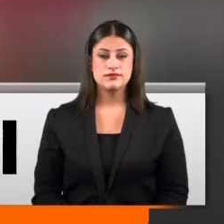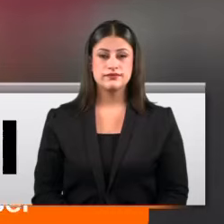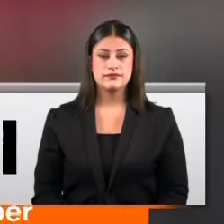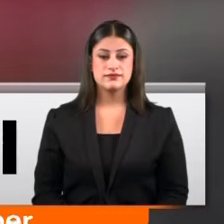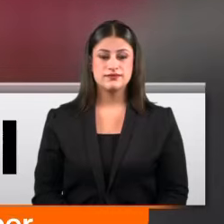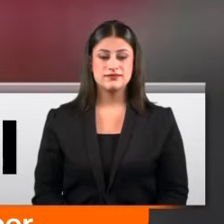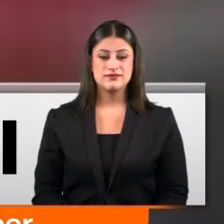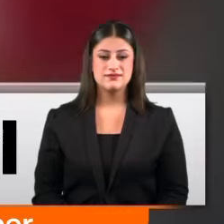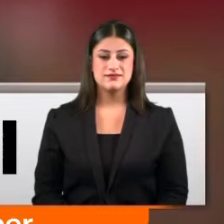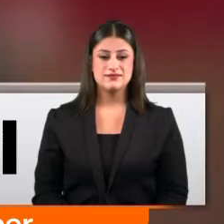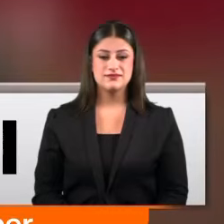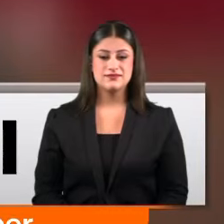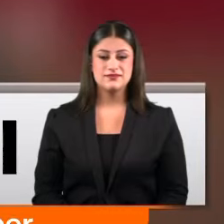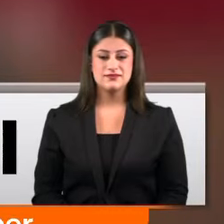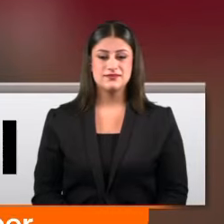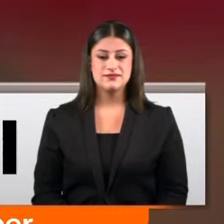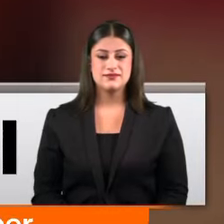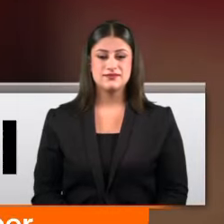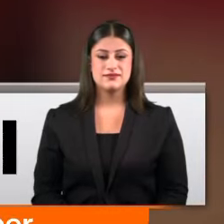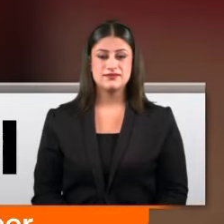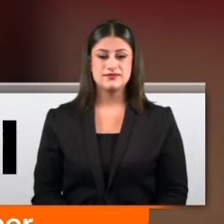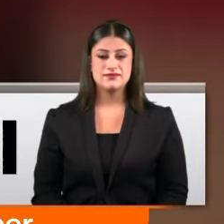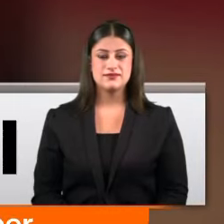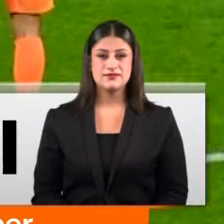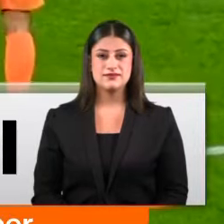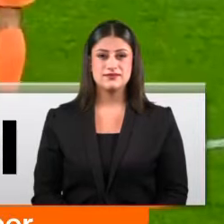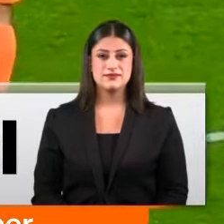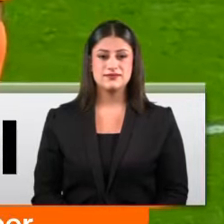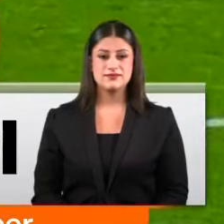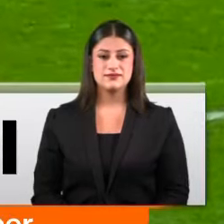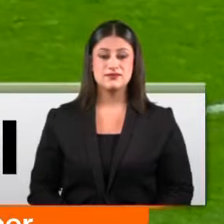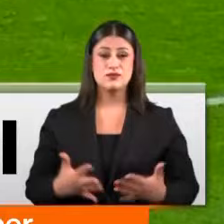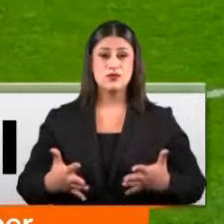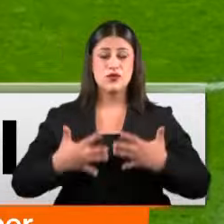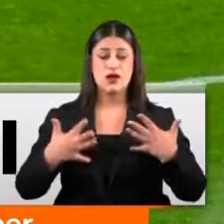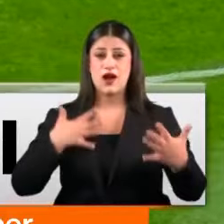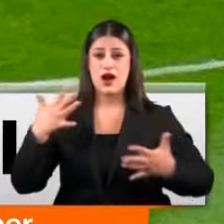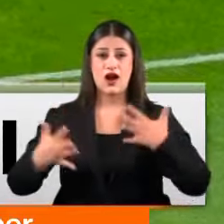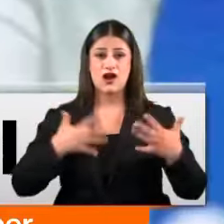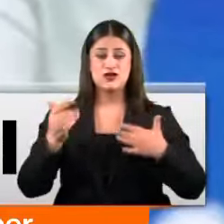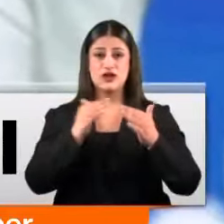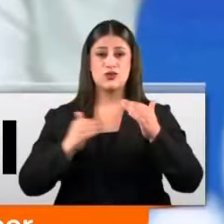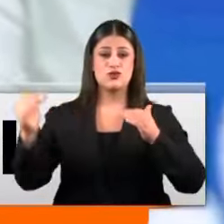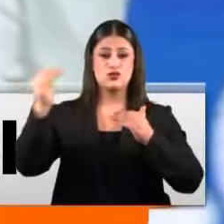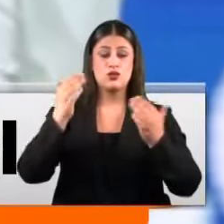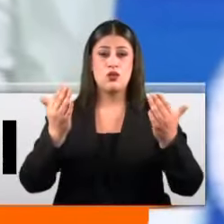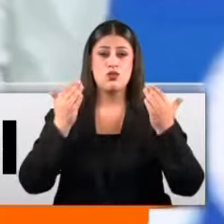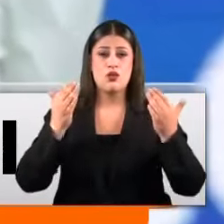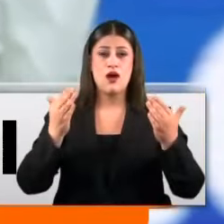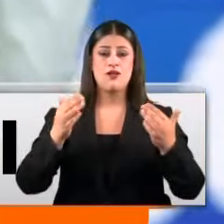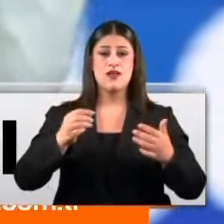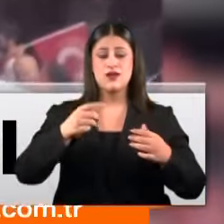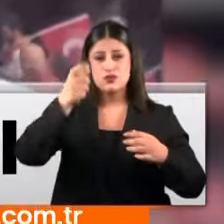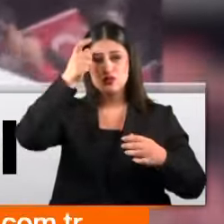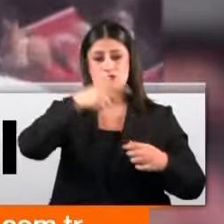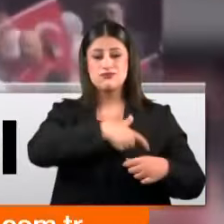Bugün de yeneceğimize inanıyoruz. Stada doğru gidiyoruz. Coşku ve heyecan hat safhada, dualar ay